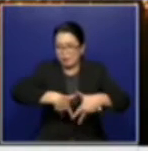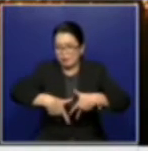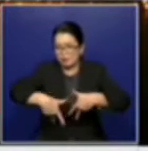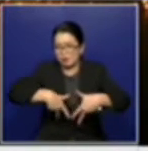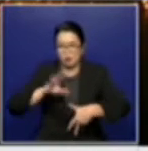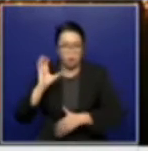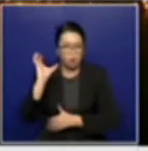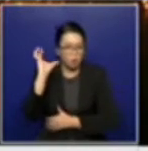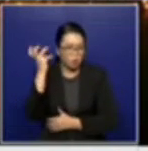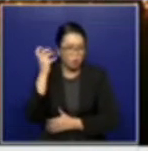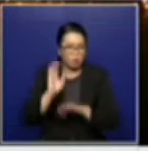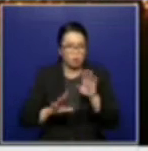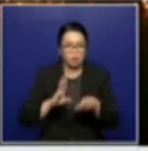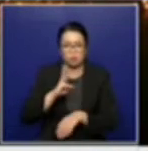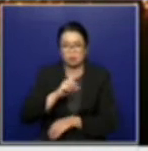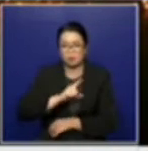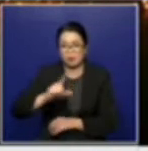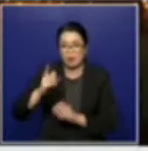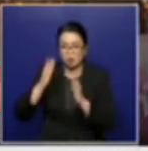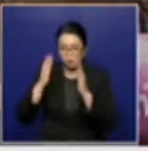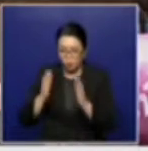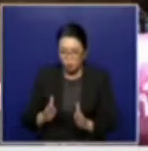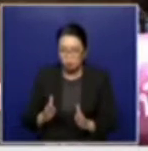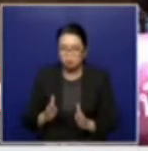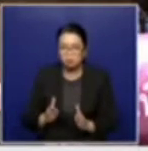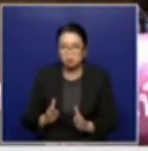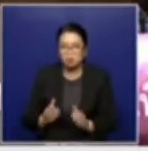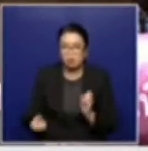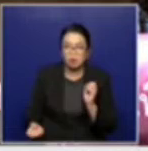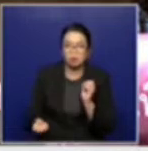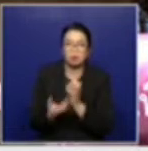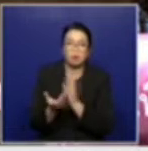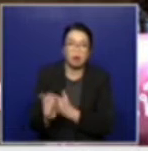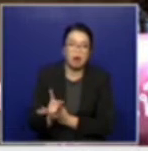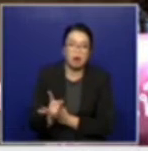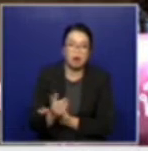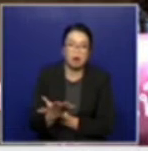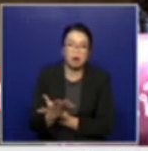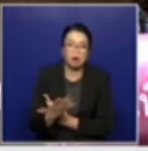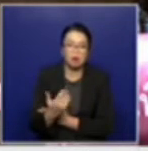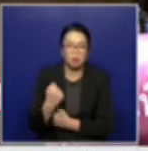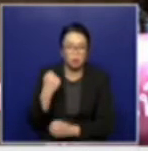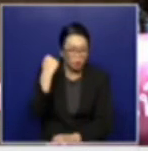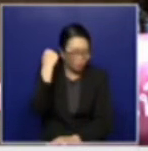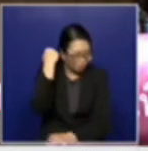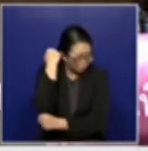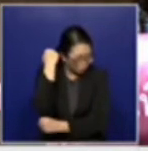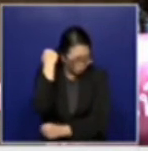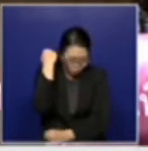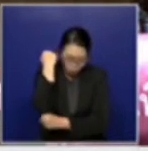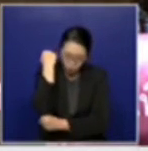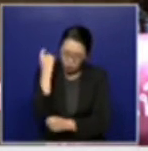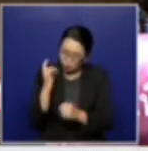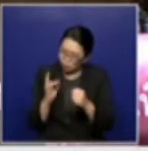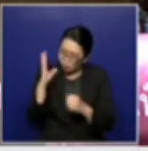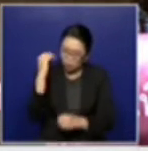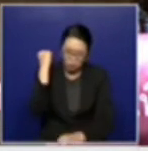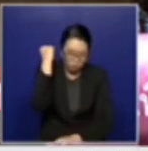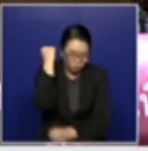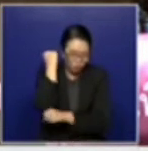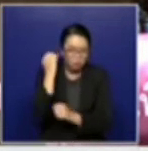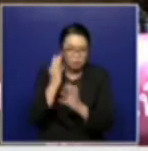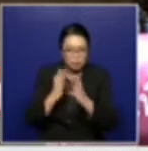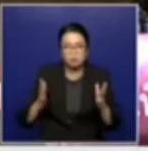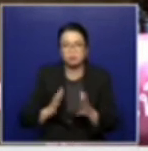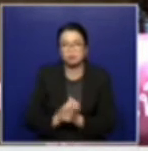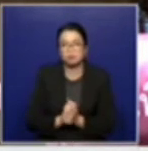60ล้านคนจะตกอยู่ในภาวะของการยากจนขั้นสูงสุดวิกฤต